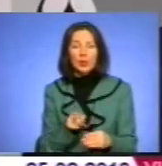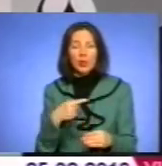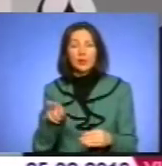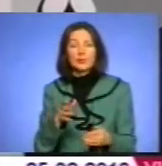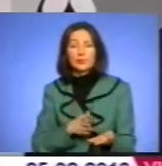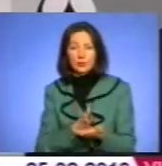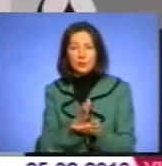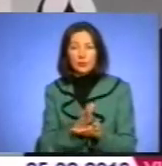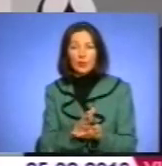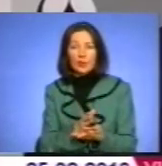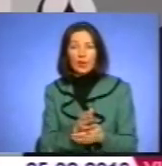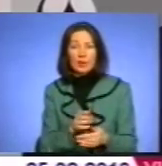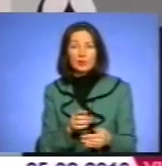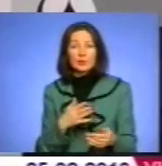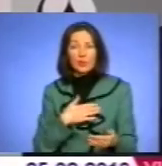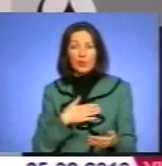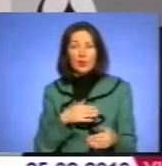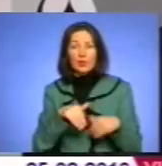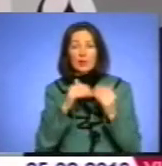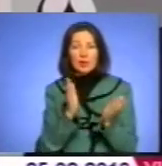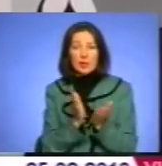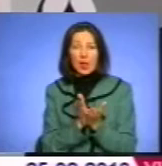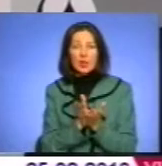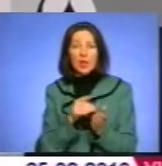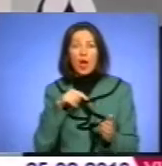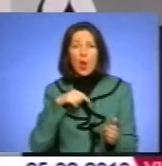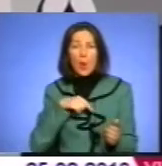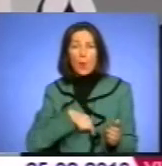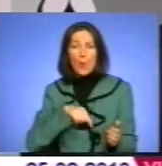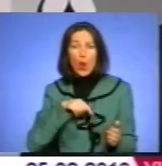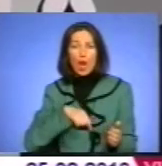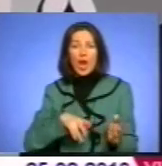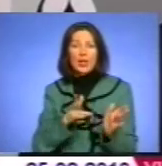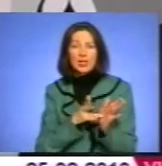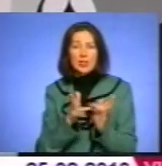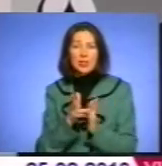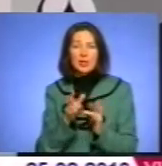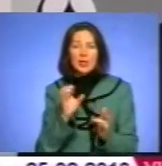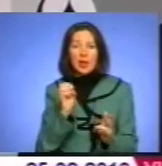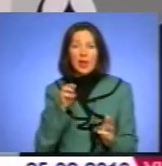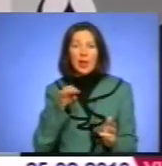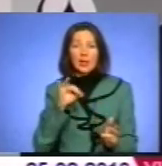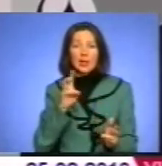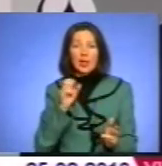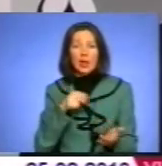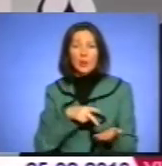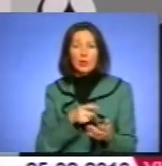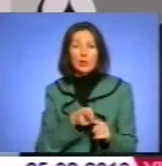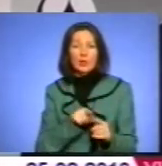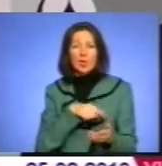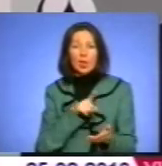напрямку конфесійному. У нас загальна мораль, християнська етика підходів до цих